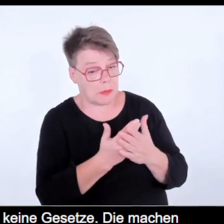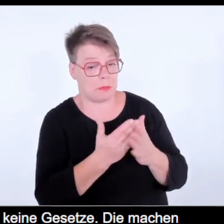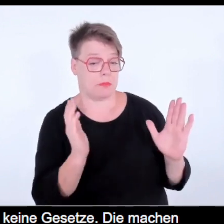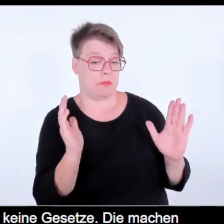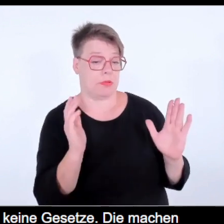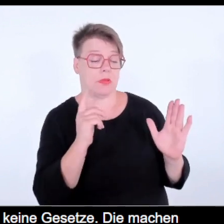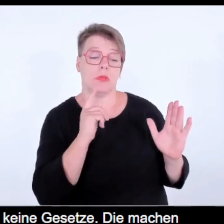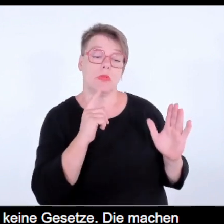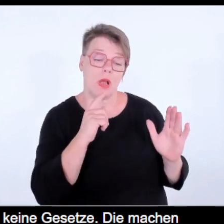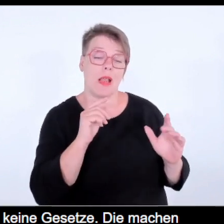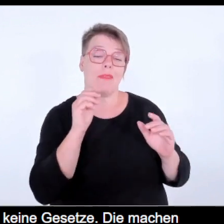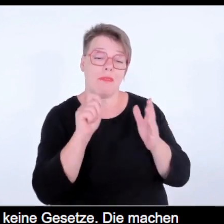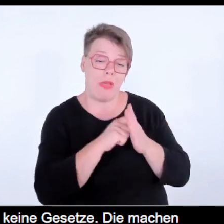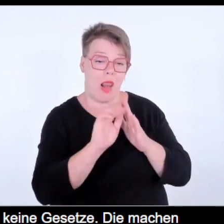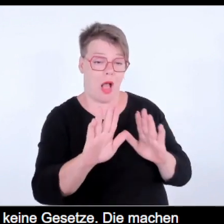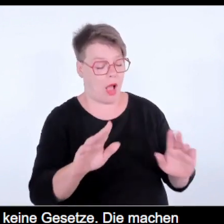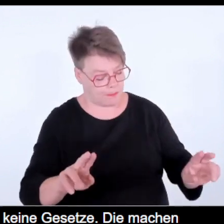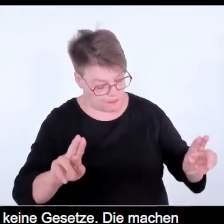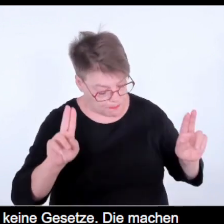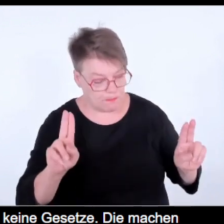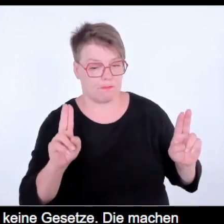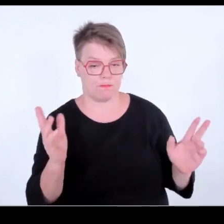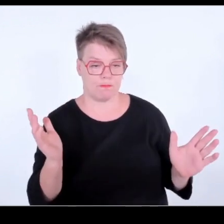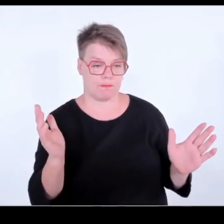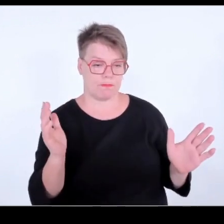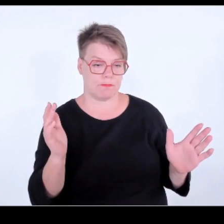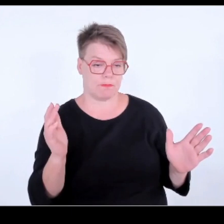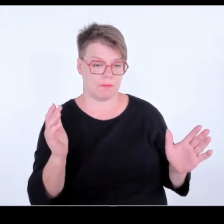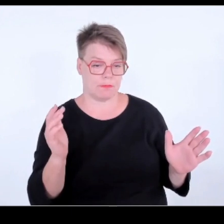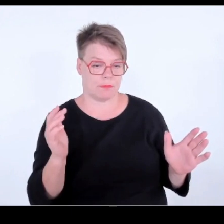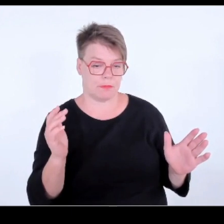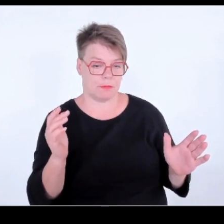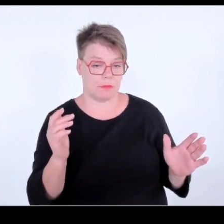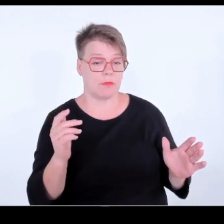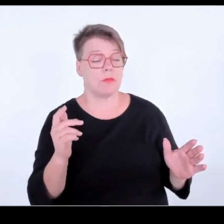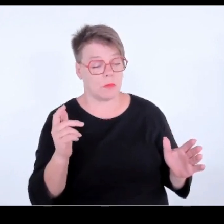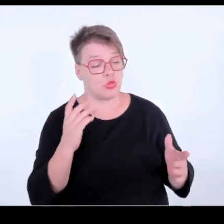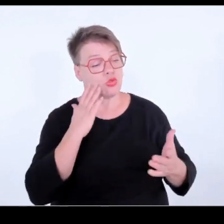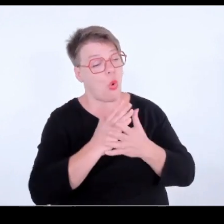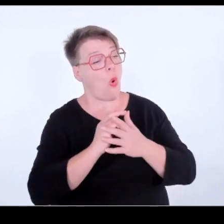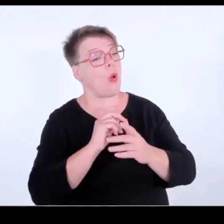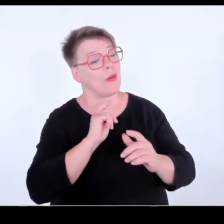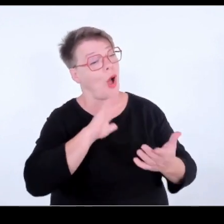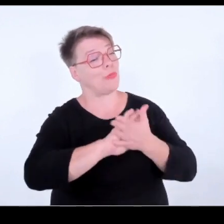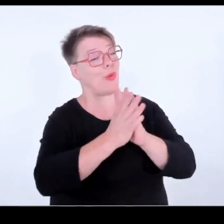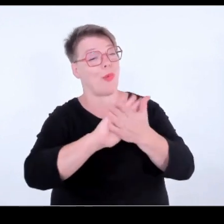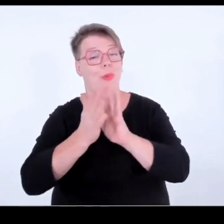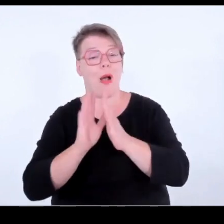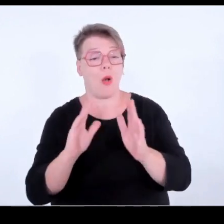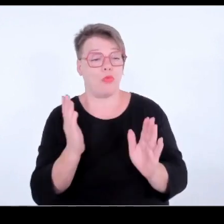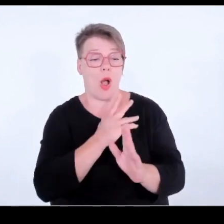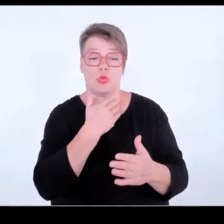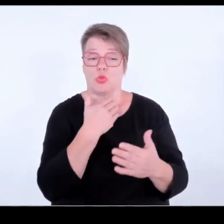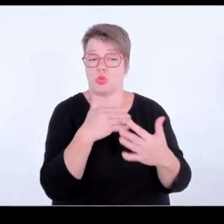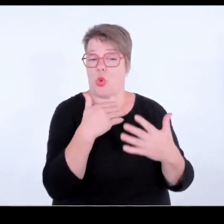ist es ja. Letztlich muss ich ja auch den Vorschlag bei dem Bayerischen Landtag unterbreiten. Das kann nur der Ministerpräsident. Deswegen einfach der Rat an alle, sich jetzt